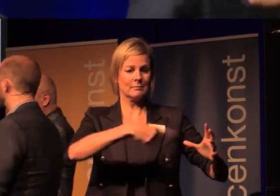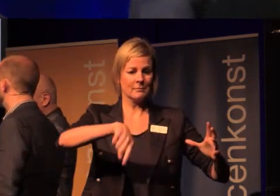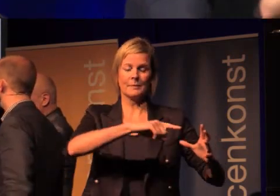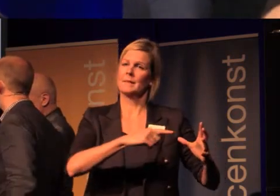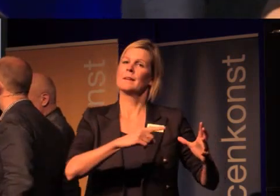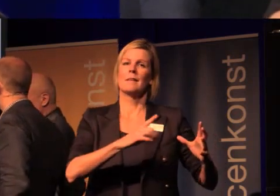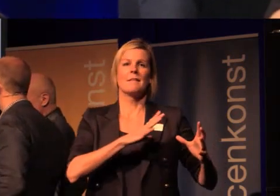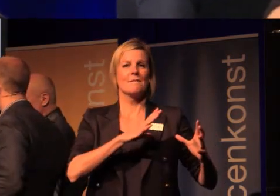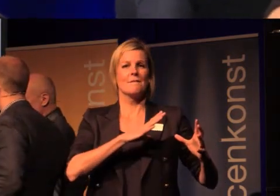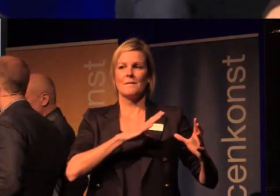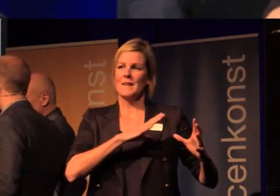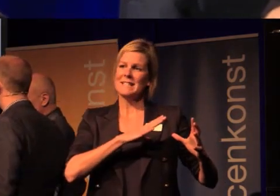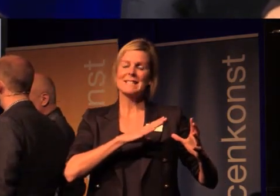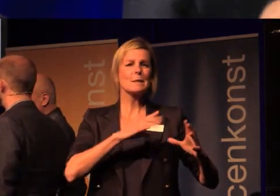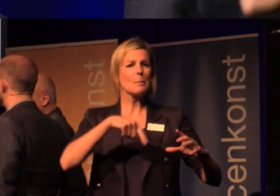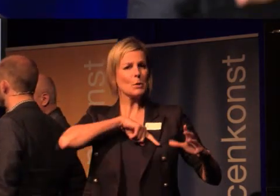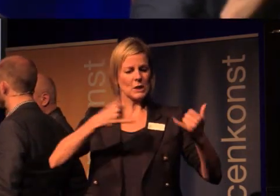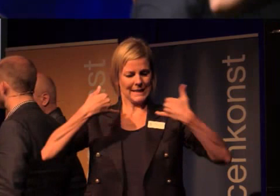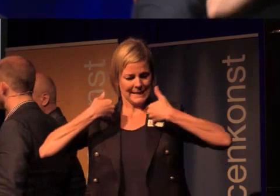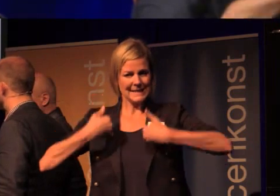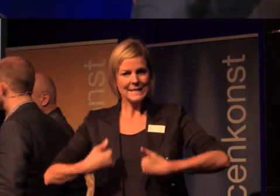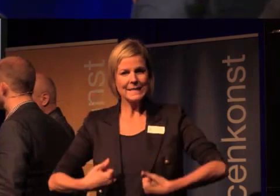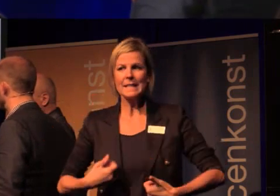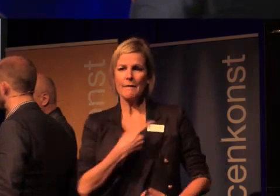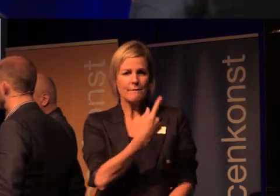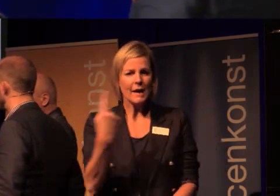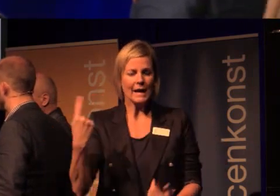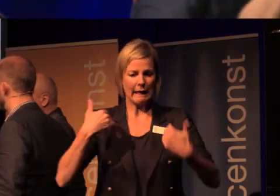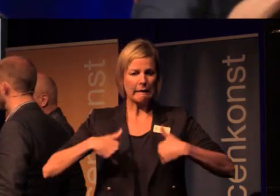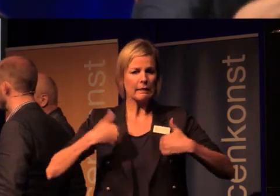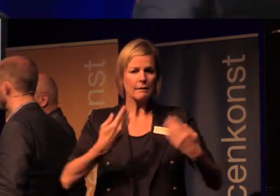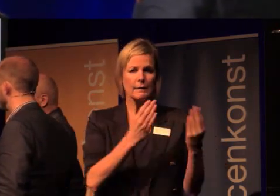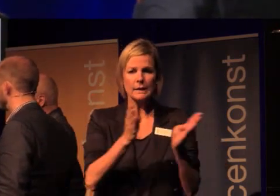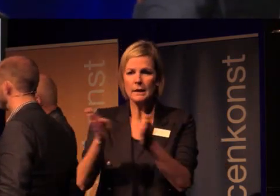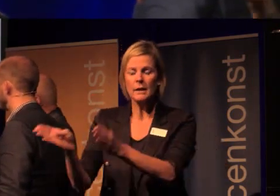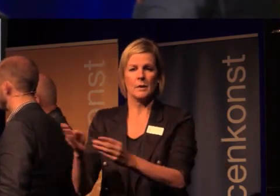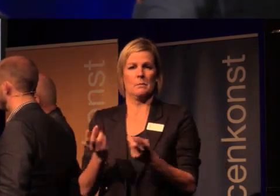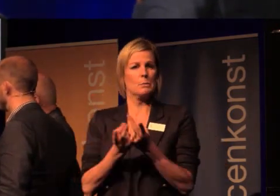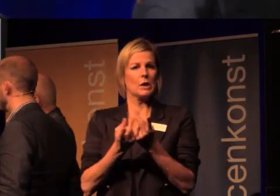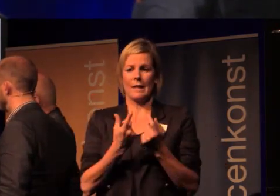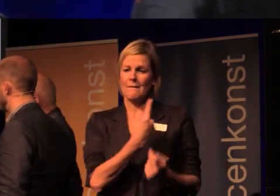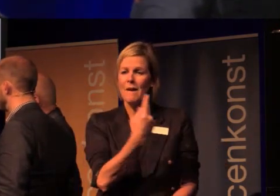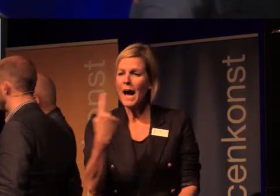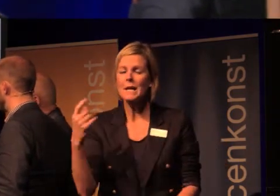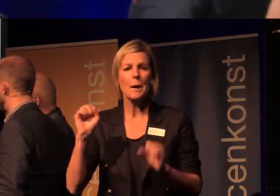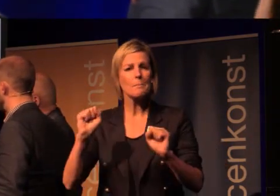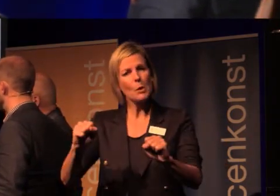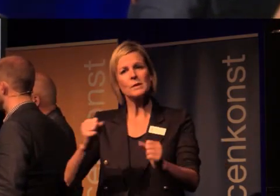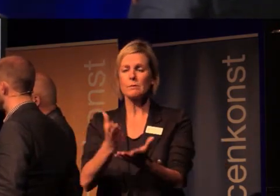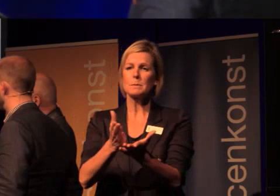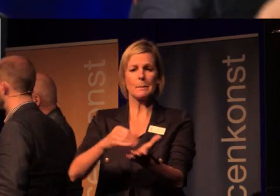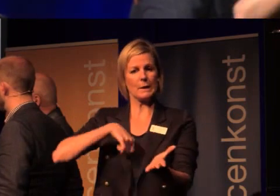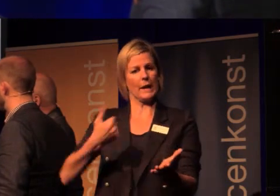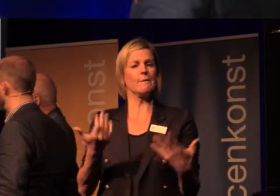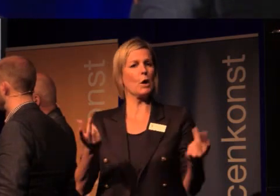med människan i sig själv. Och varje enskild individ måste själv få bestämma just det. Vilket värde har vilken kultur för